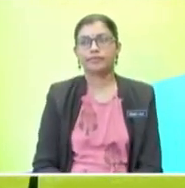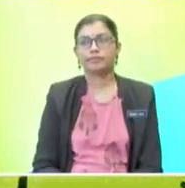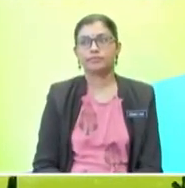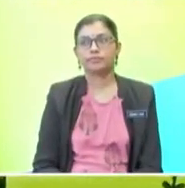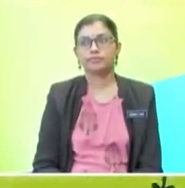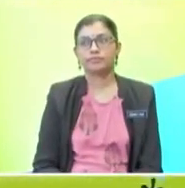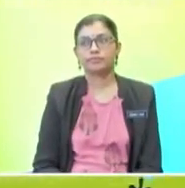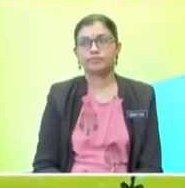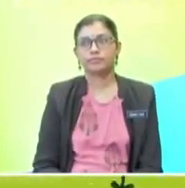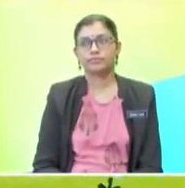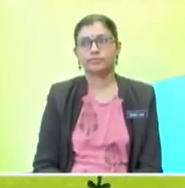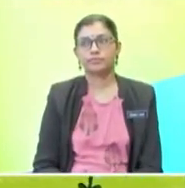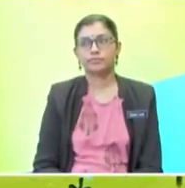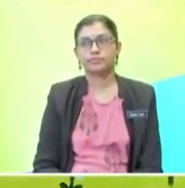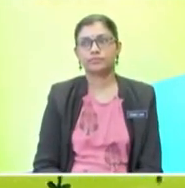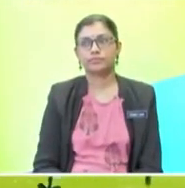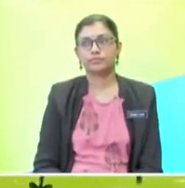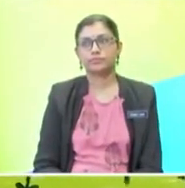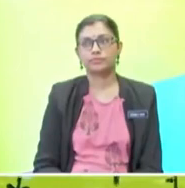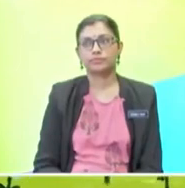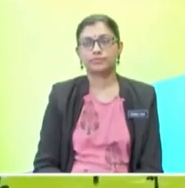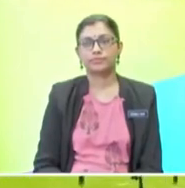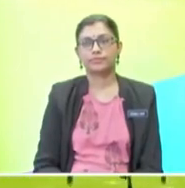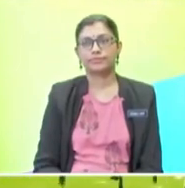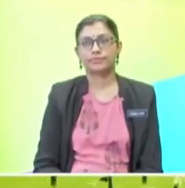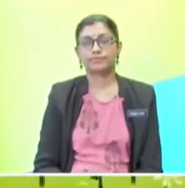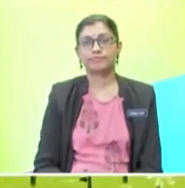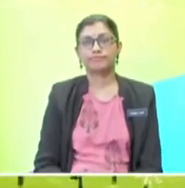Sudah. Dah siap dah? Kalau dah siap, tunjuk terbaik dengan cikgu.